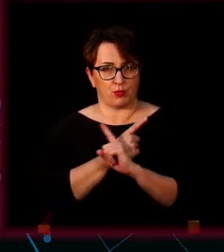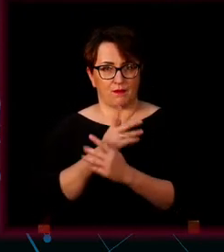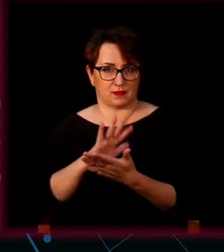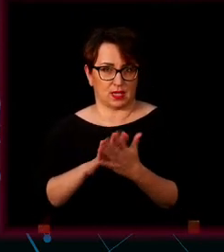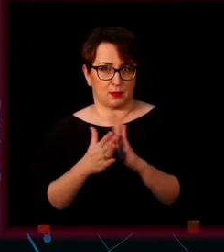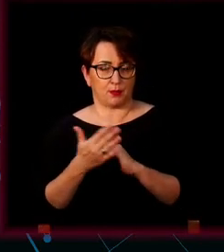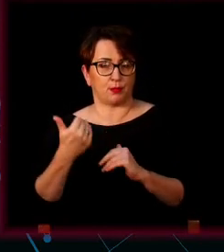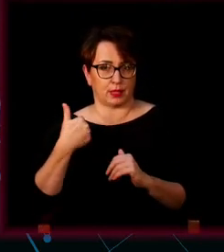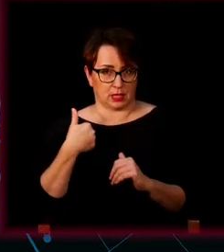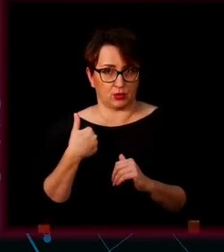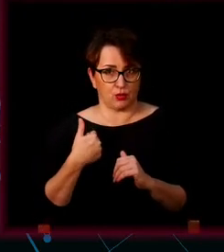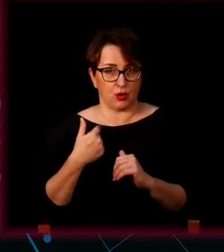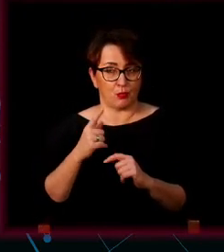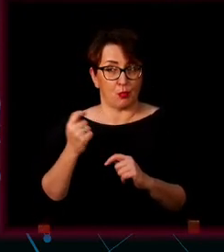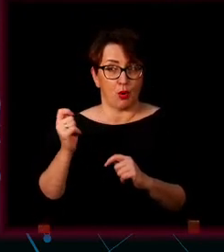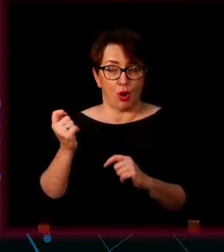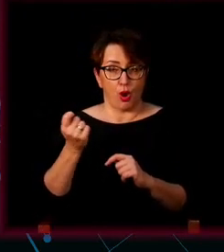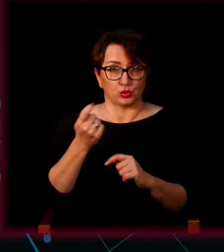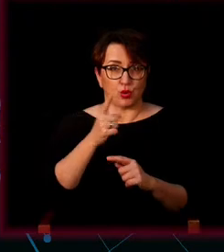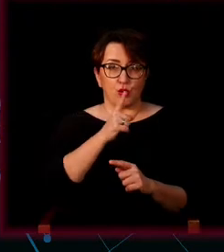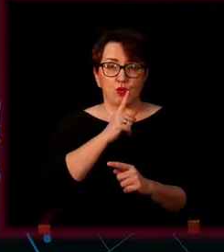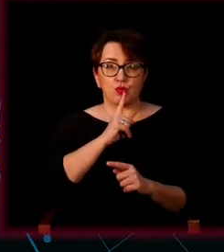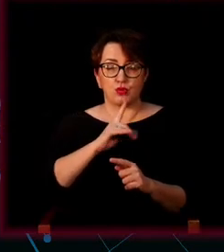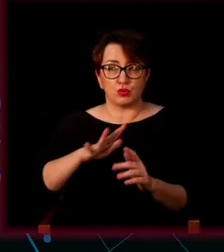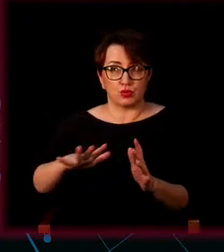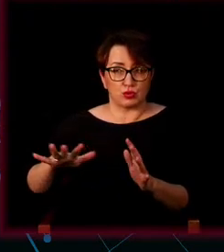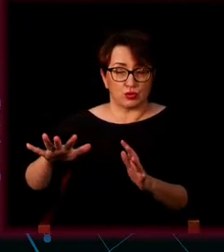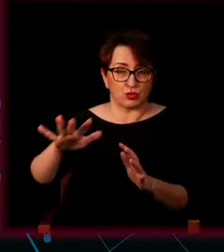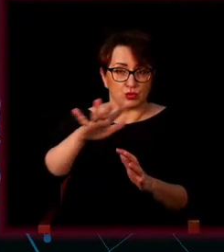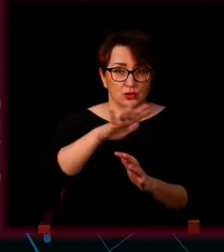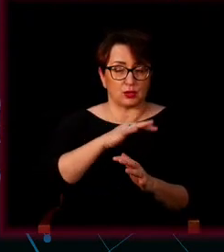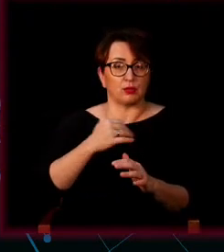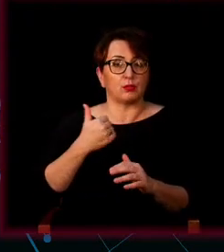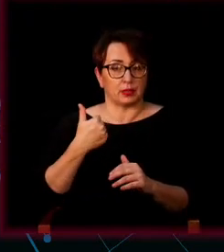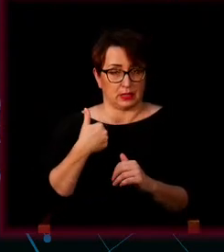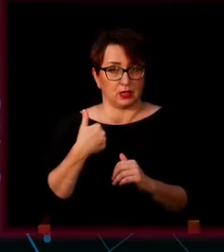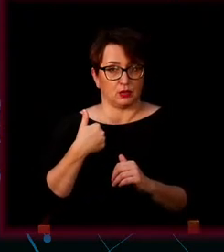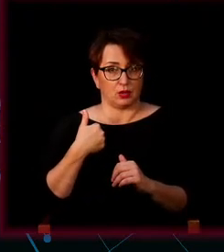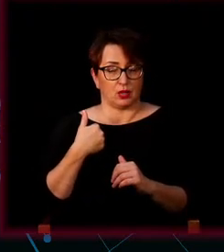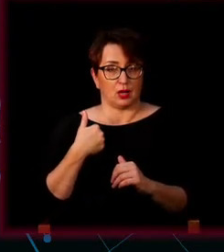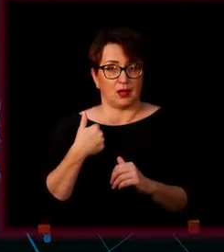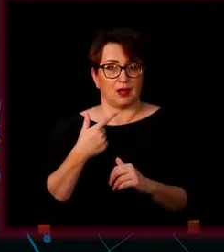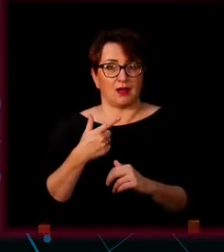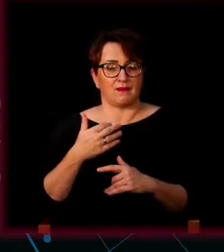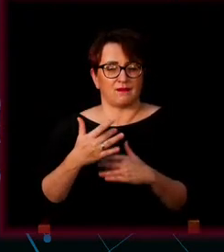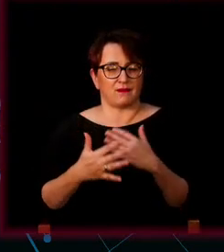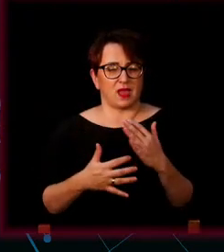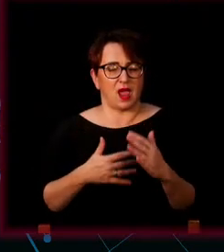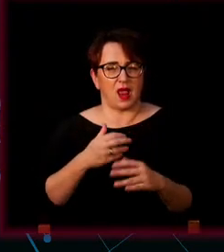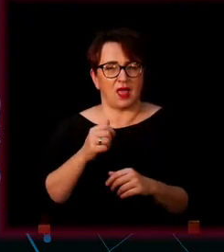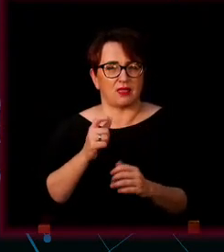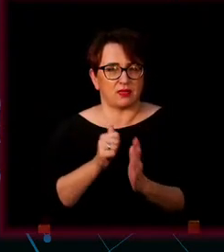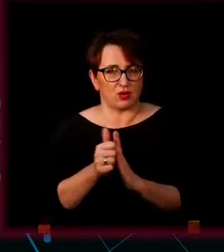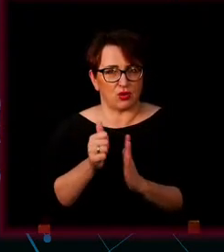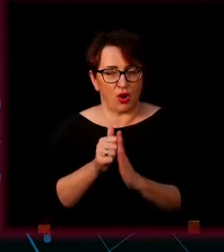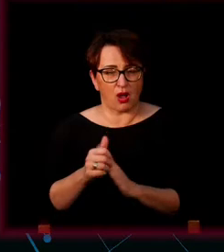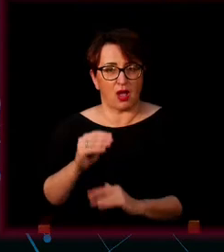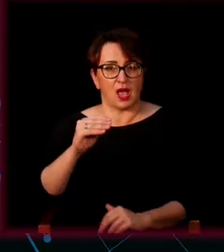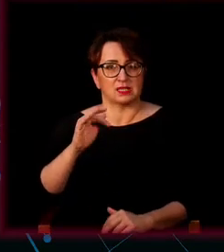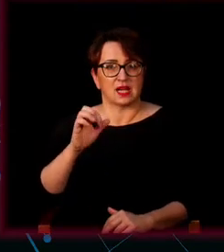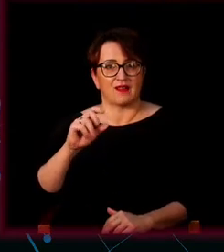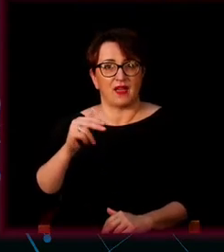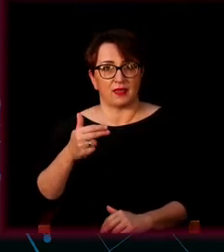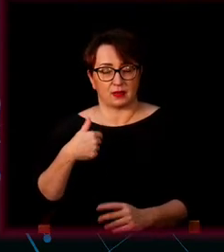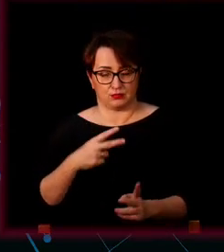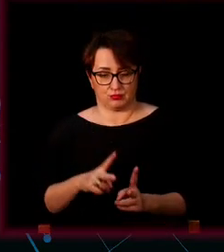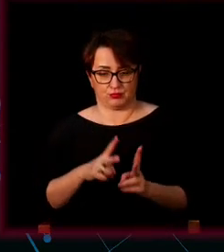tej podróży przez tą lodową pustkę, to przez to, że ona trwa wiele tygodni, to Estraven też